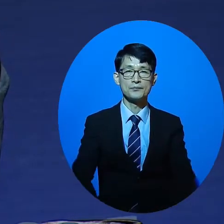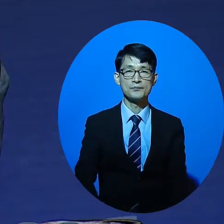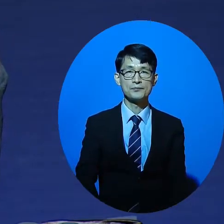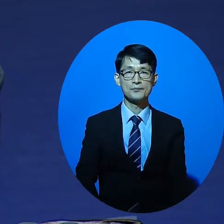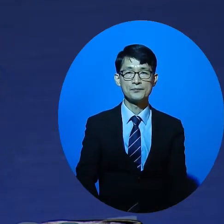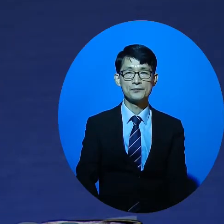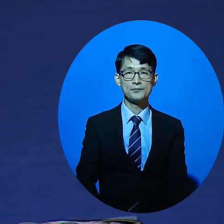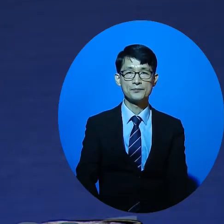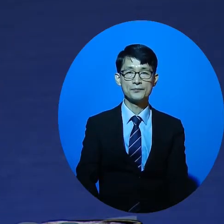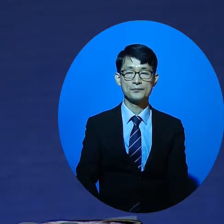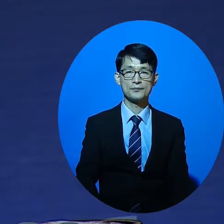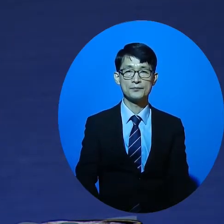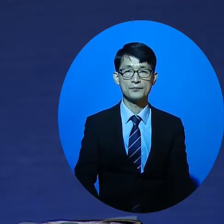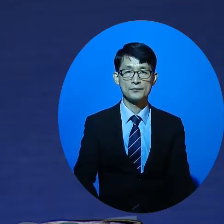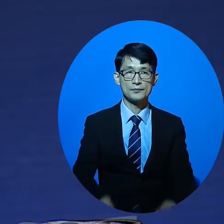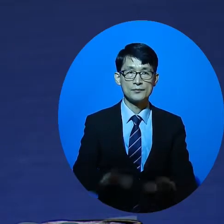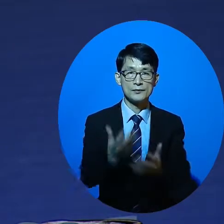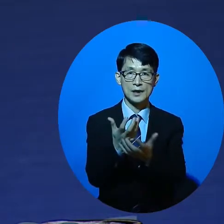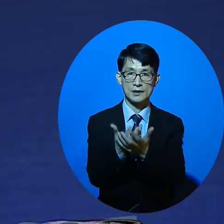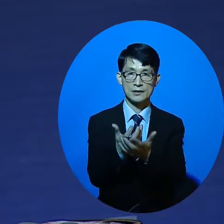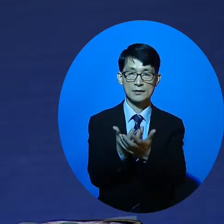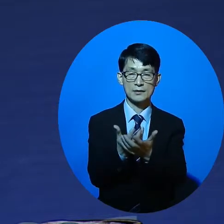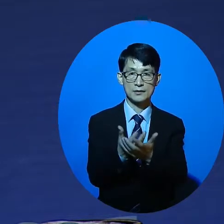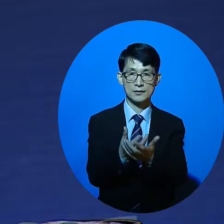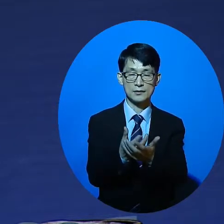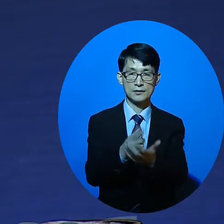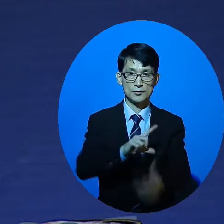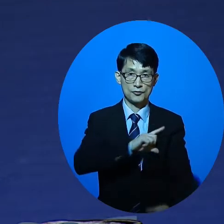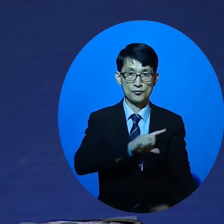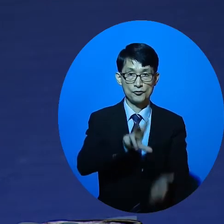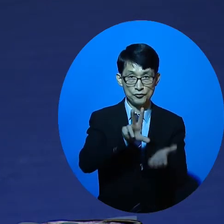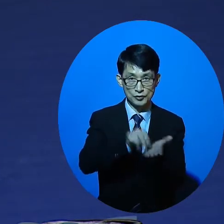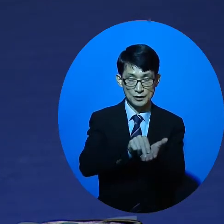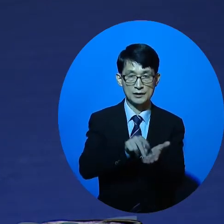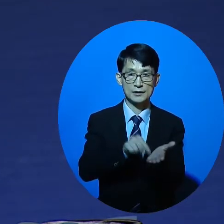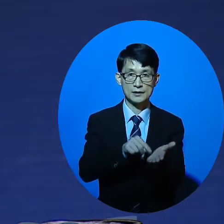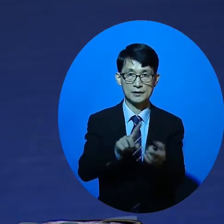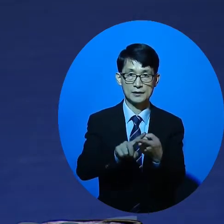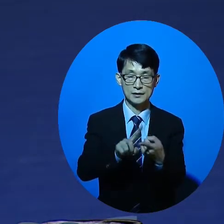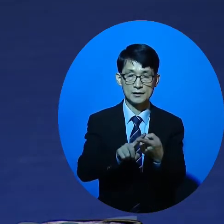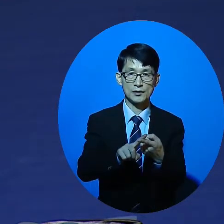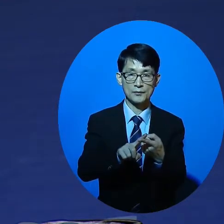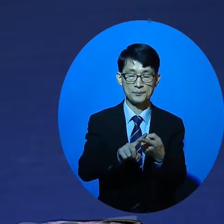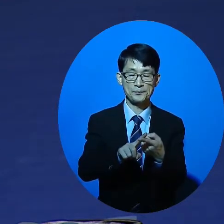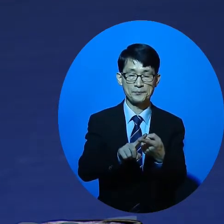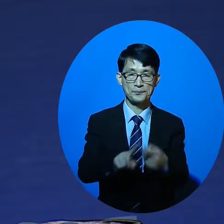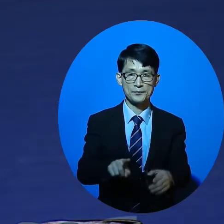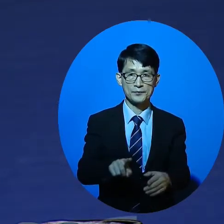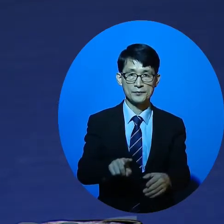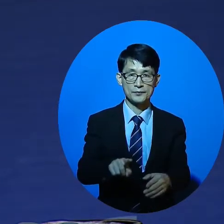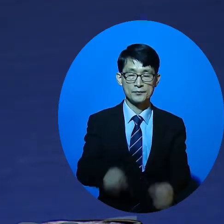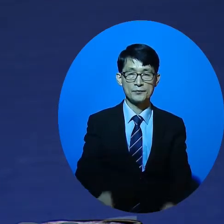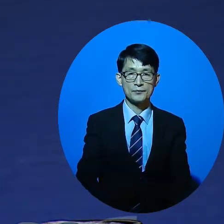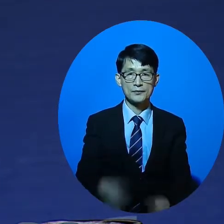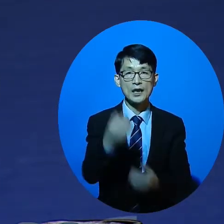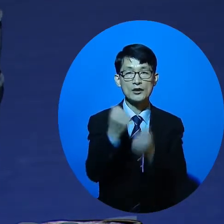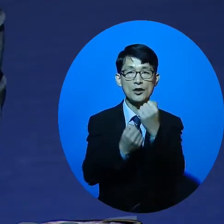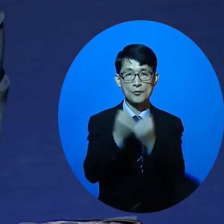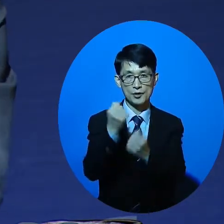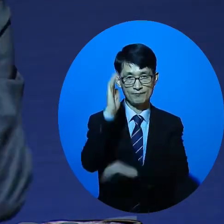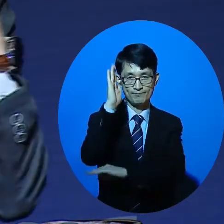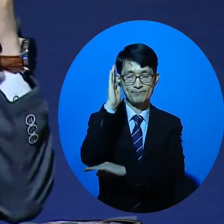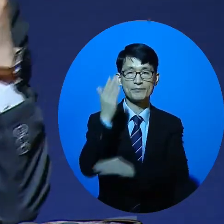그럼 제가 제출한 주제 토론문 원고를 중심으로 해서